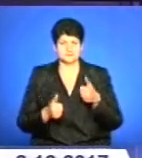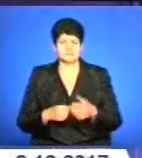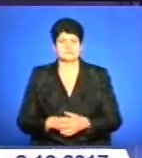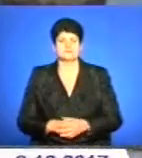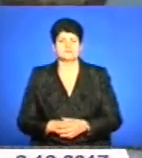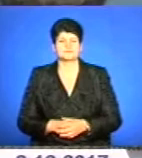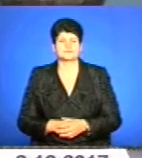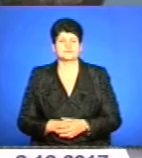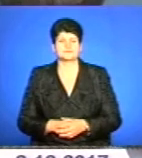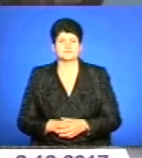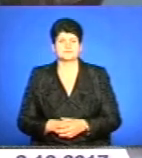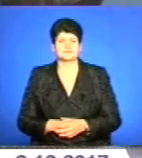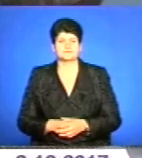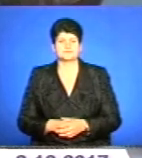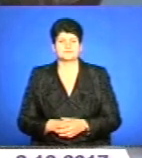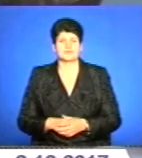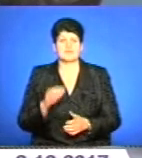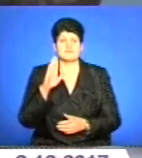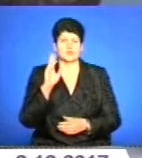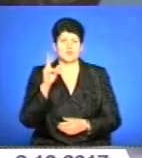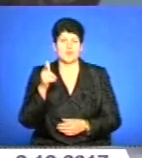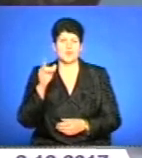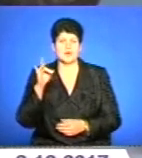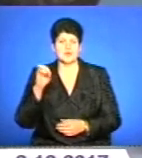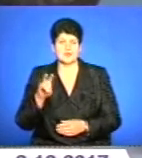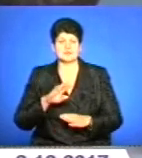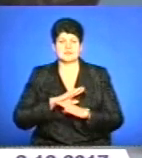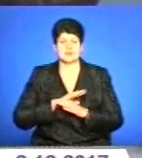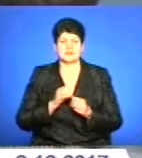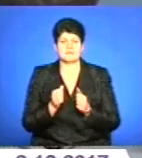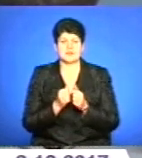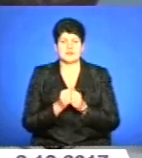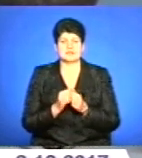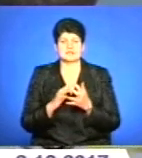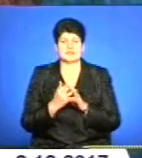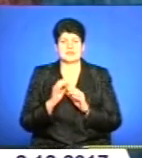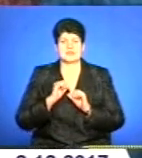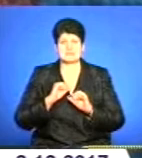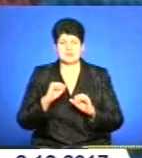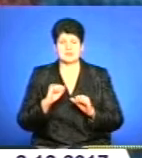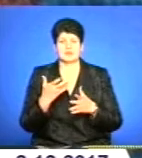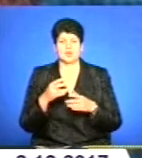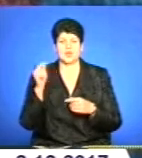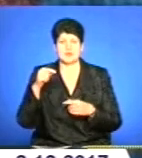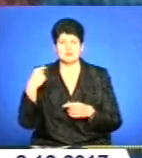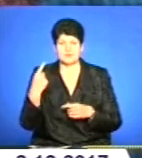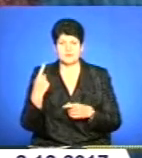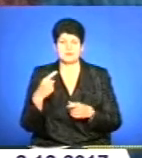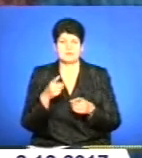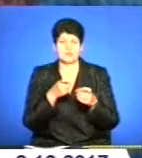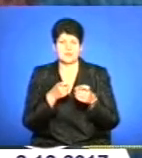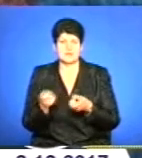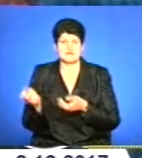група. Віктор Гурняк загинув поблизу селища Сміле Луганської області, коли під обстрілом вивозив